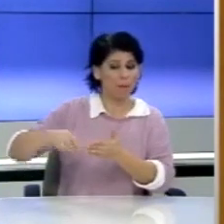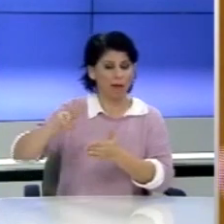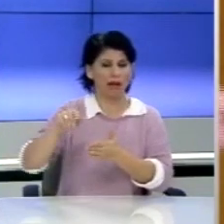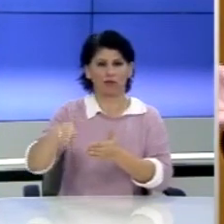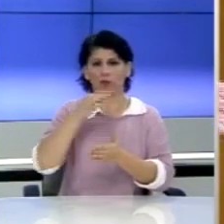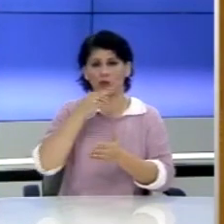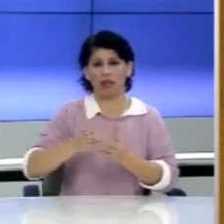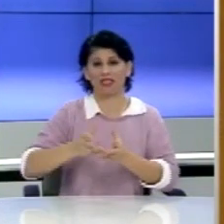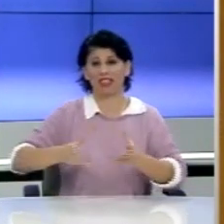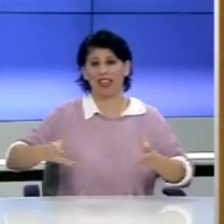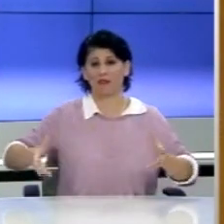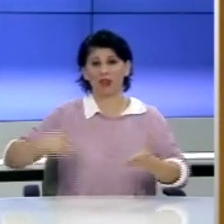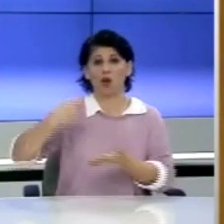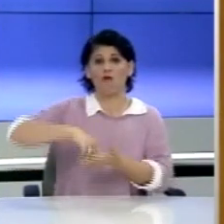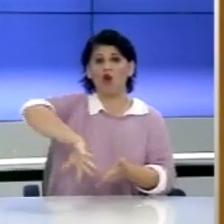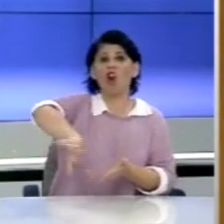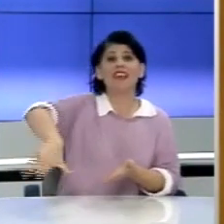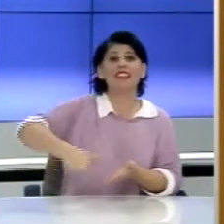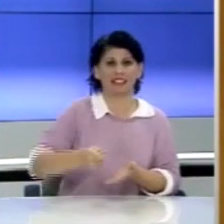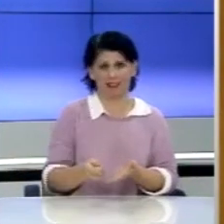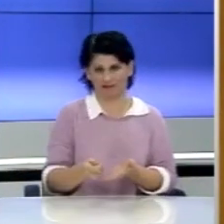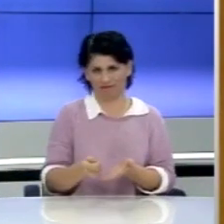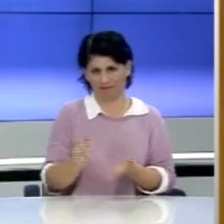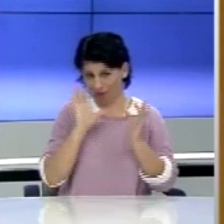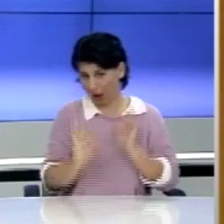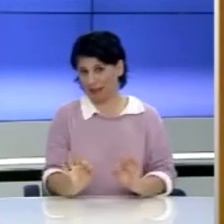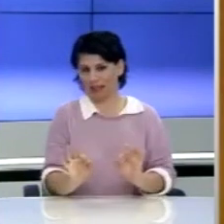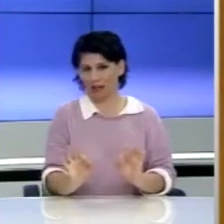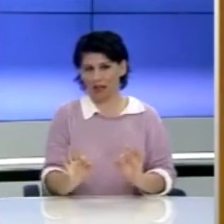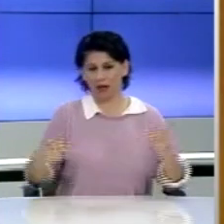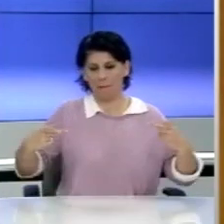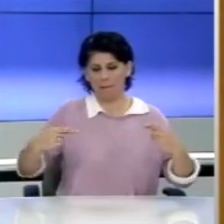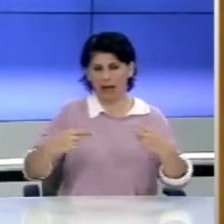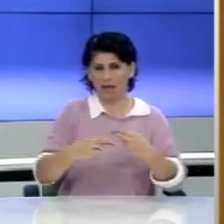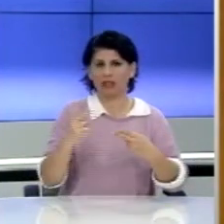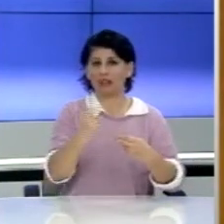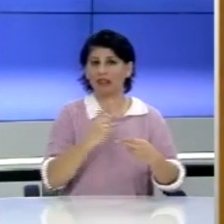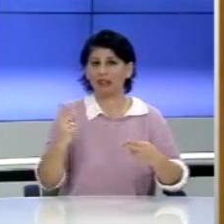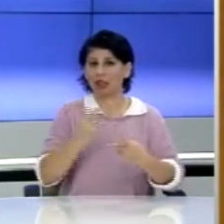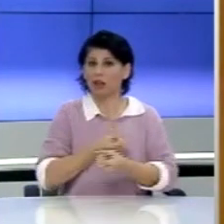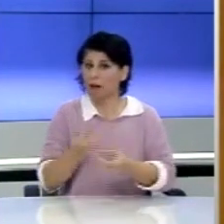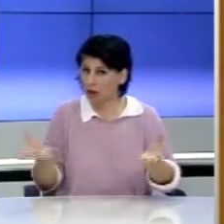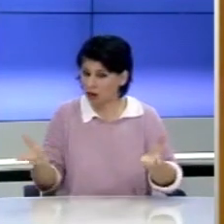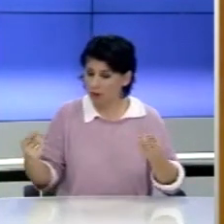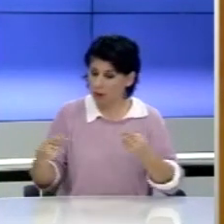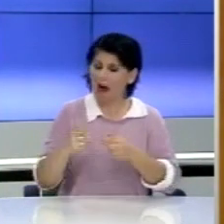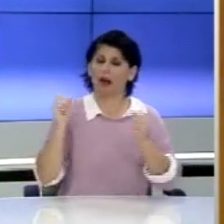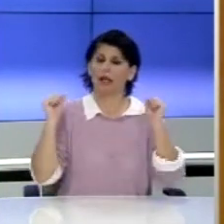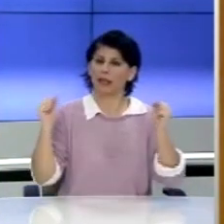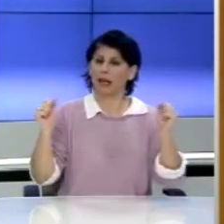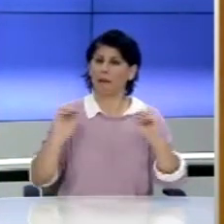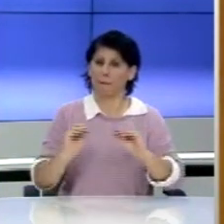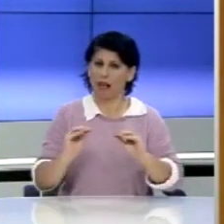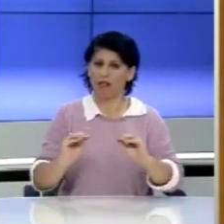όπως ονομάζετε εσείς, τη φορολογιστία δηλαδή, αν συνυπολογίσουμε περικοπές σε κοινωνικές παροχές, υγεία,